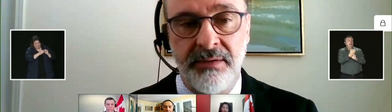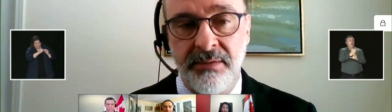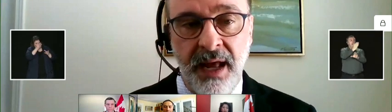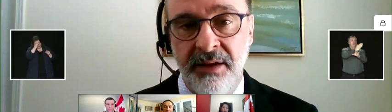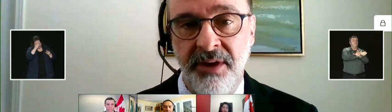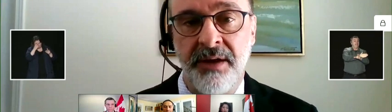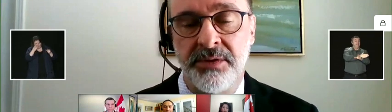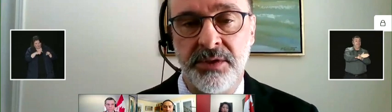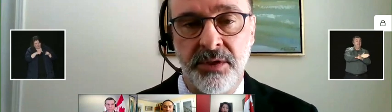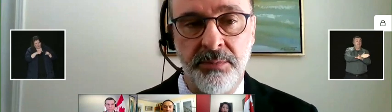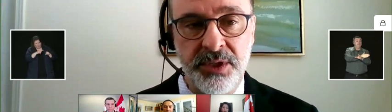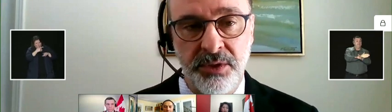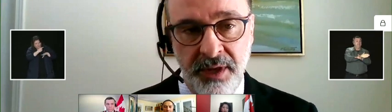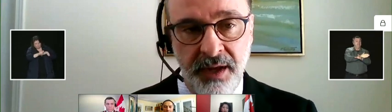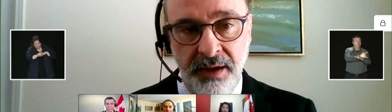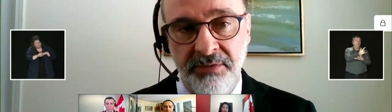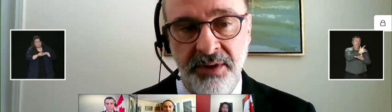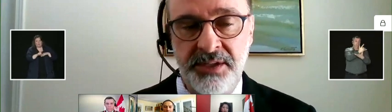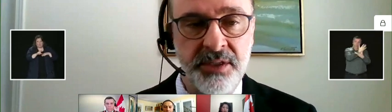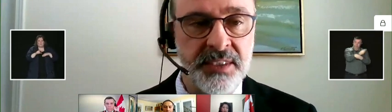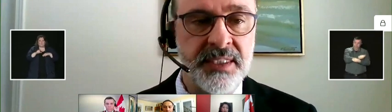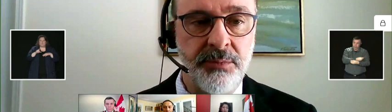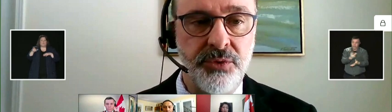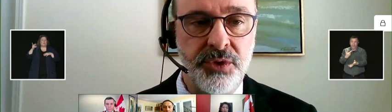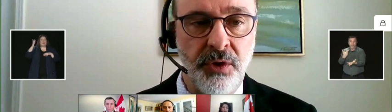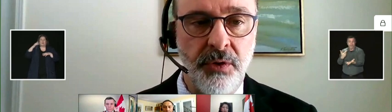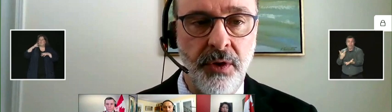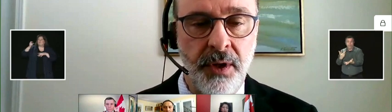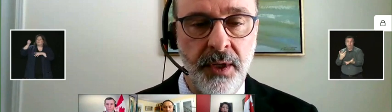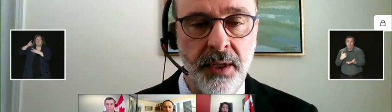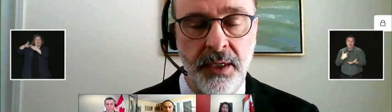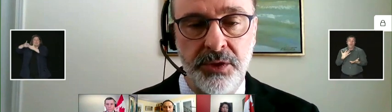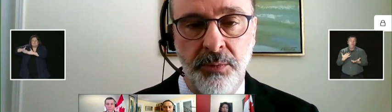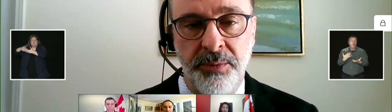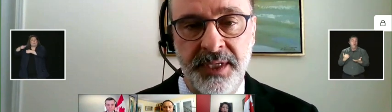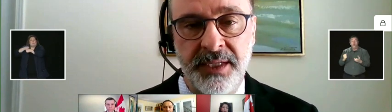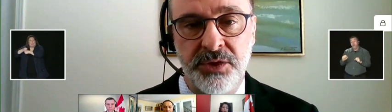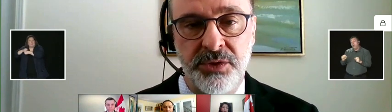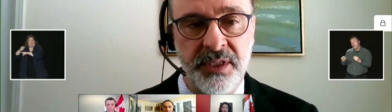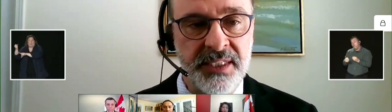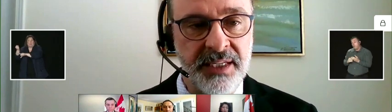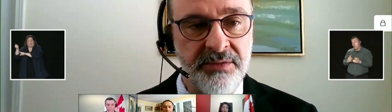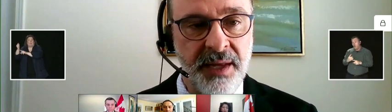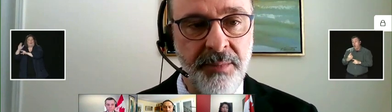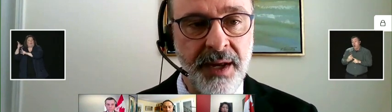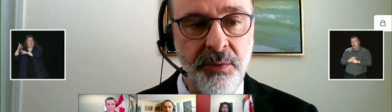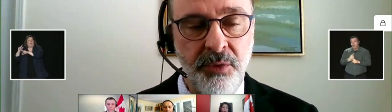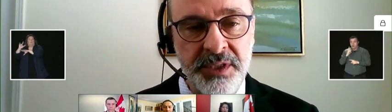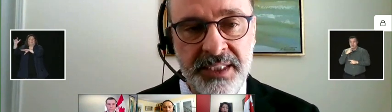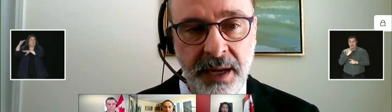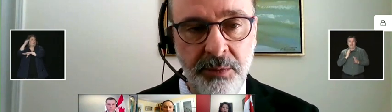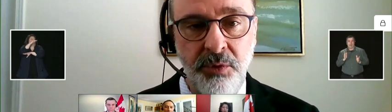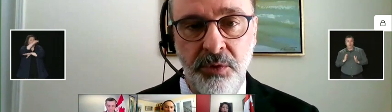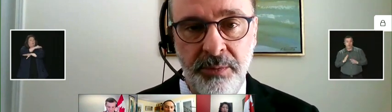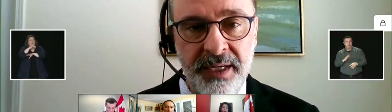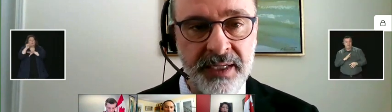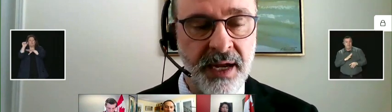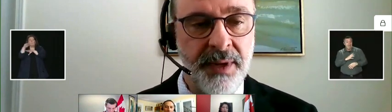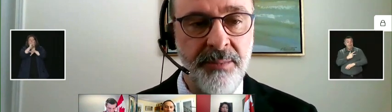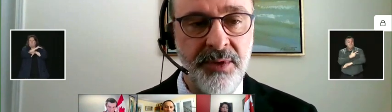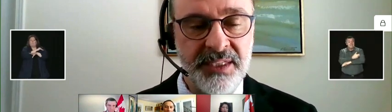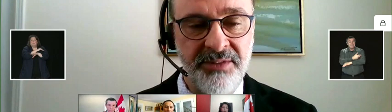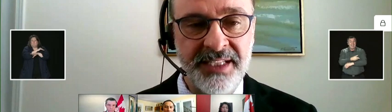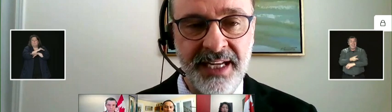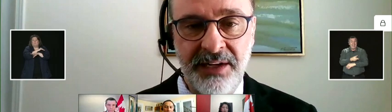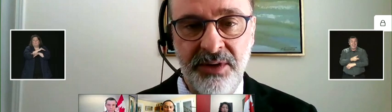fabriquées à l'avance, puis sont en phase de distribution. Ce qu'on peut peut-être ajouter, c'est qu'évidemment, 1 mois, ça semble court, mais